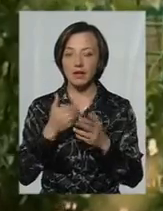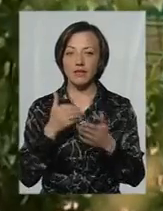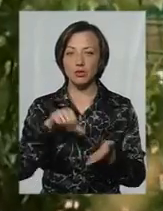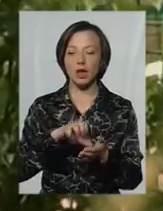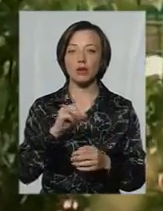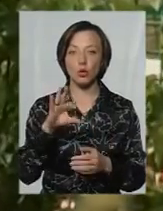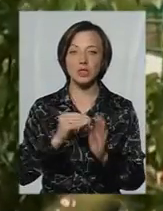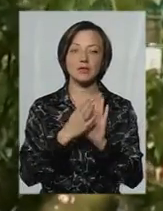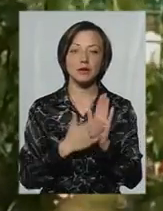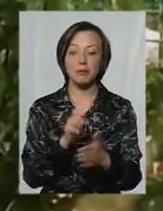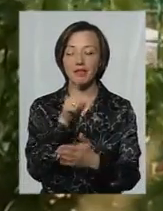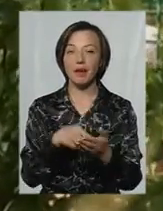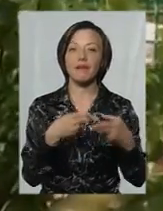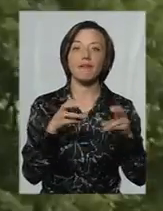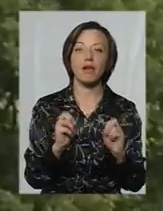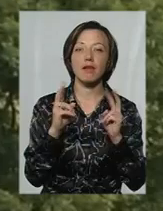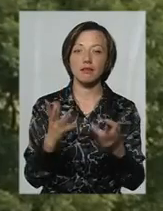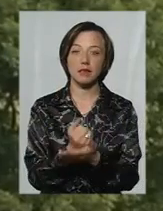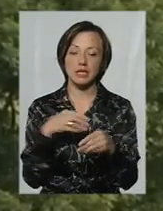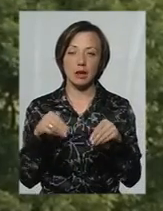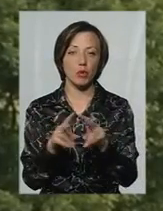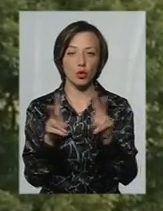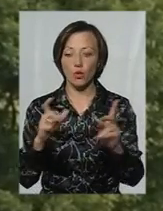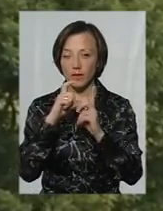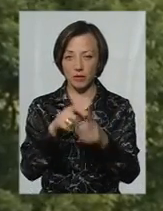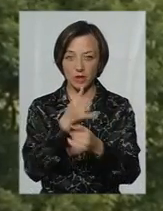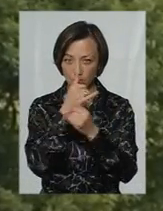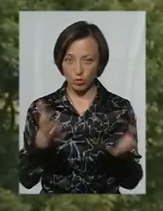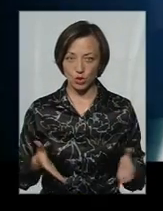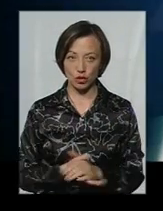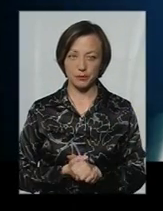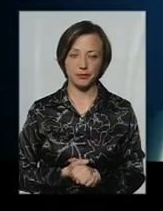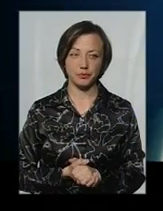на запитання, де і як знайти землю, досі ніхто дати відповіді не може.